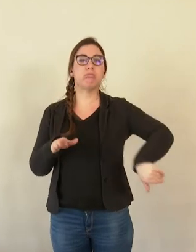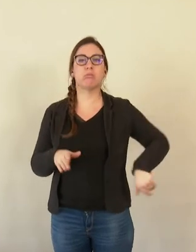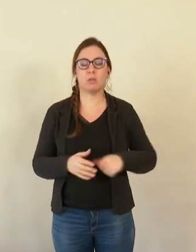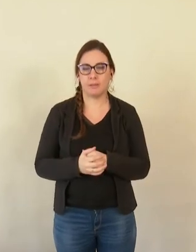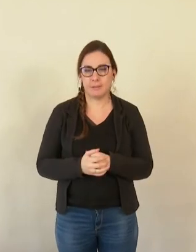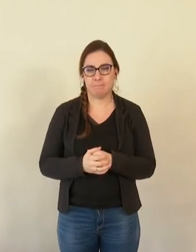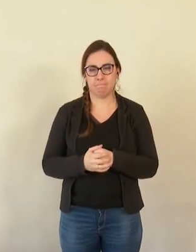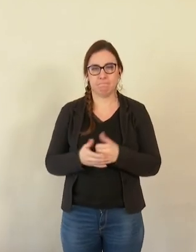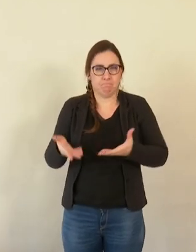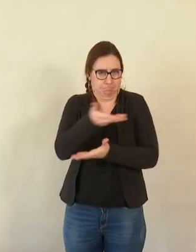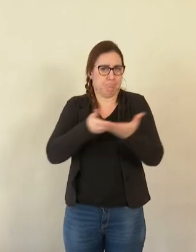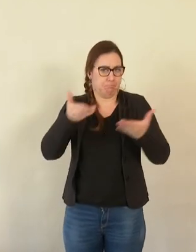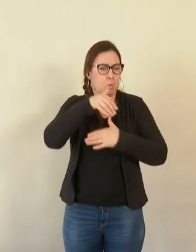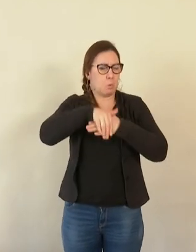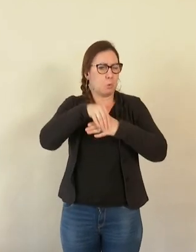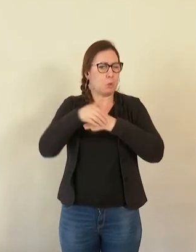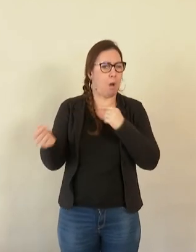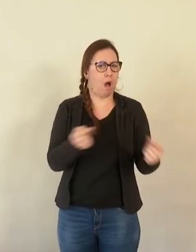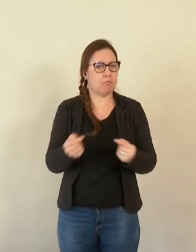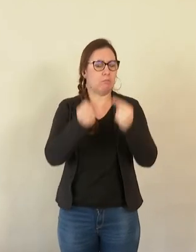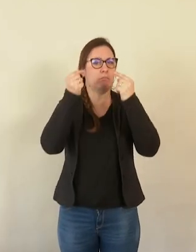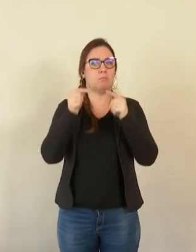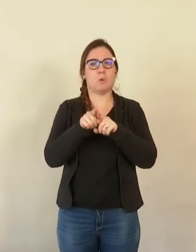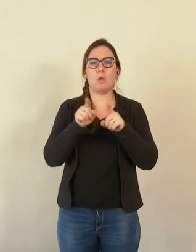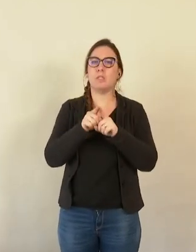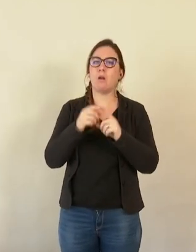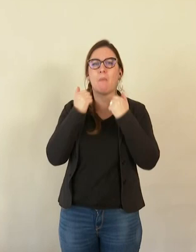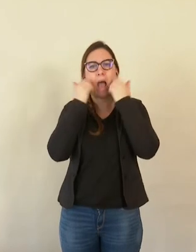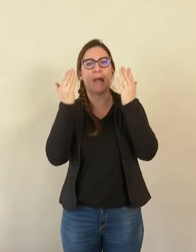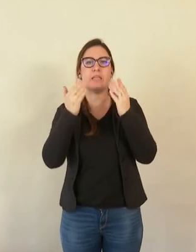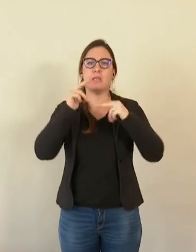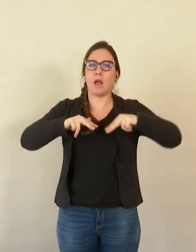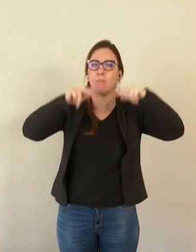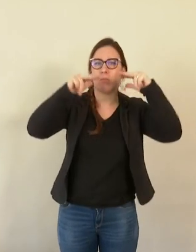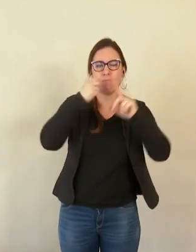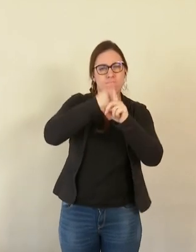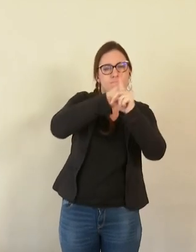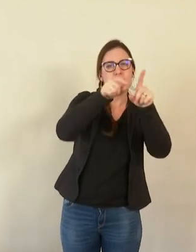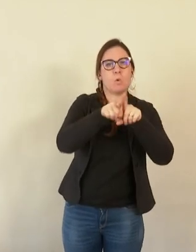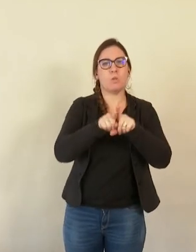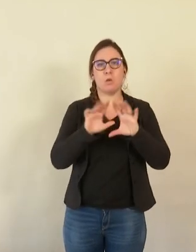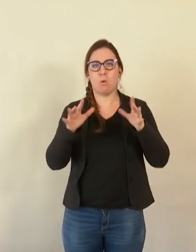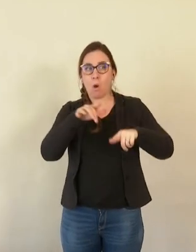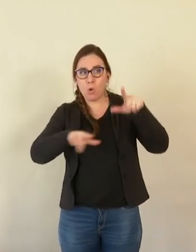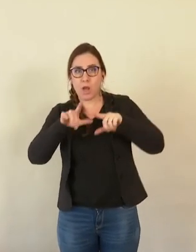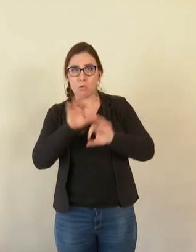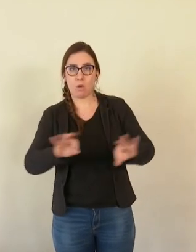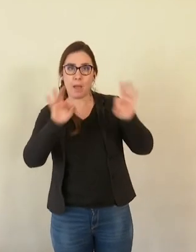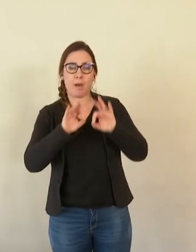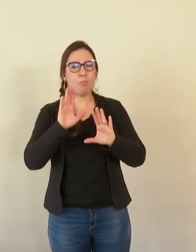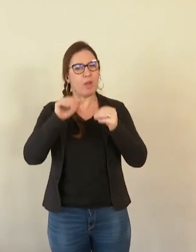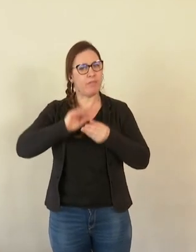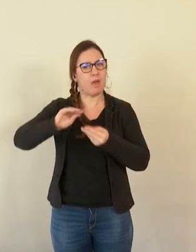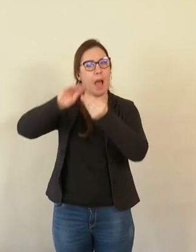débat ce soir sur la lutte contre l'habitat indigne et le permis de louer outil qui permettra de lutter contre les abus dans le secteur